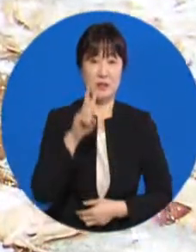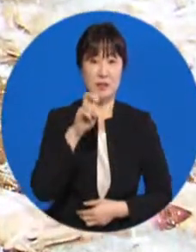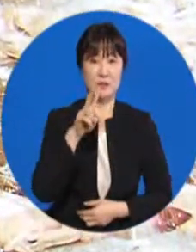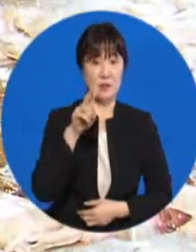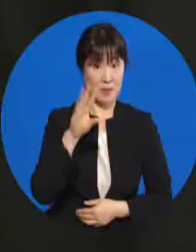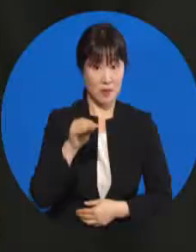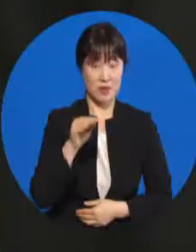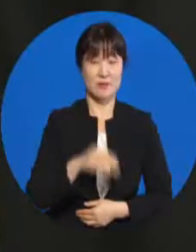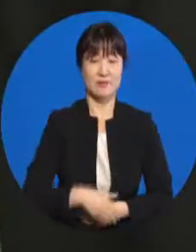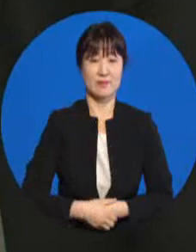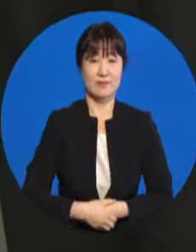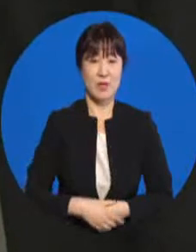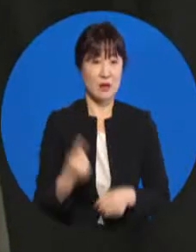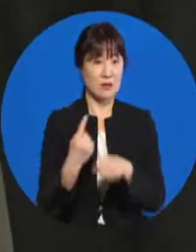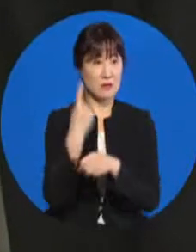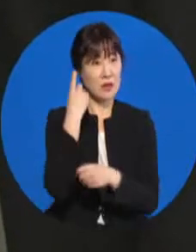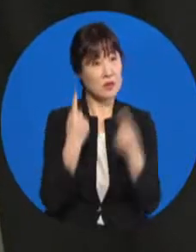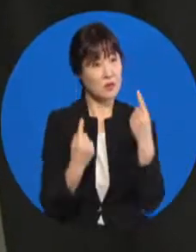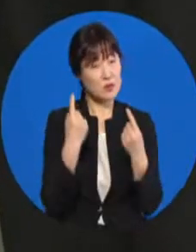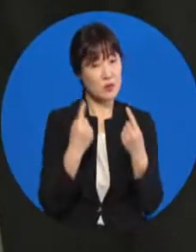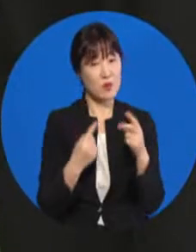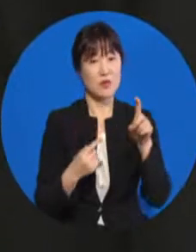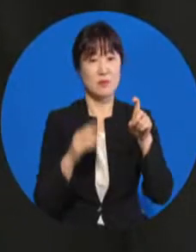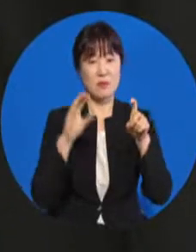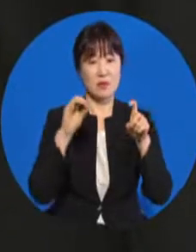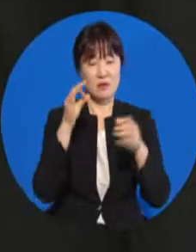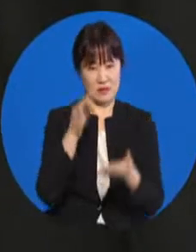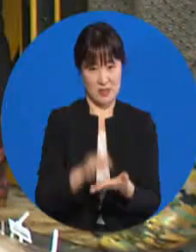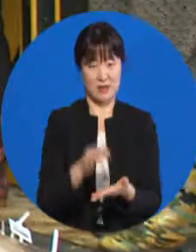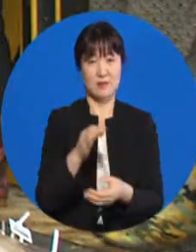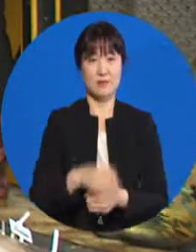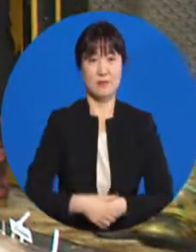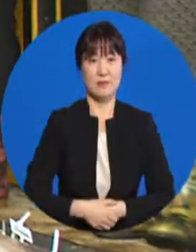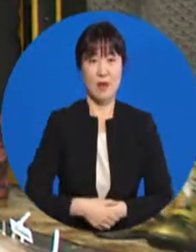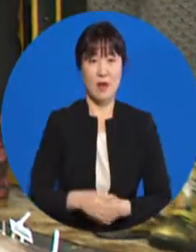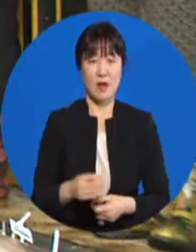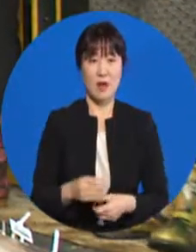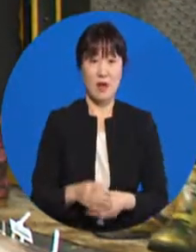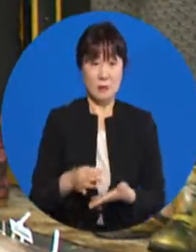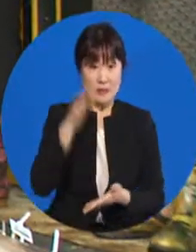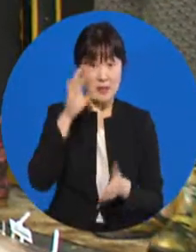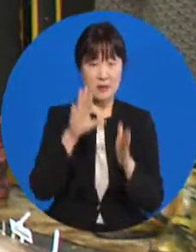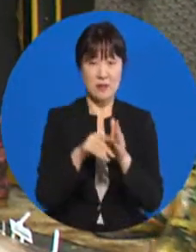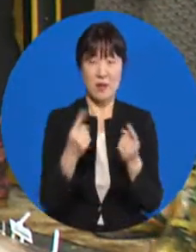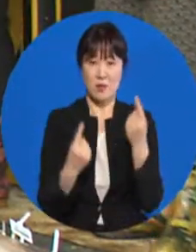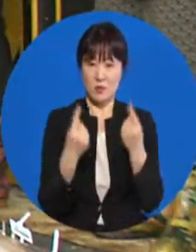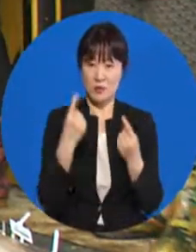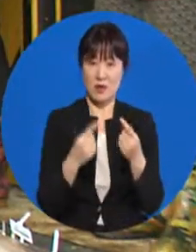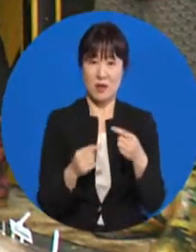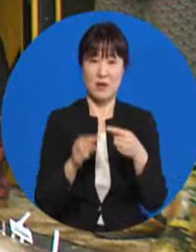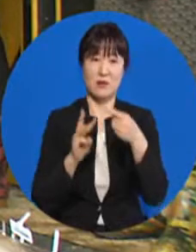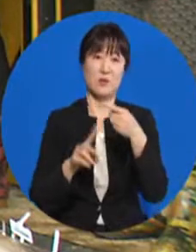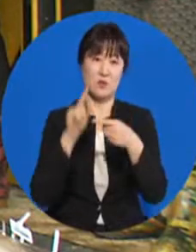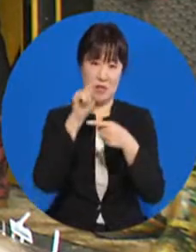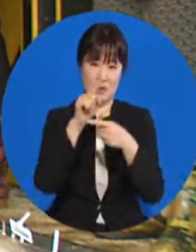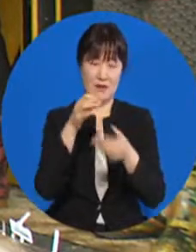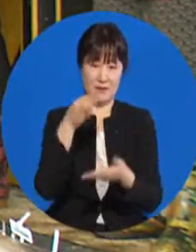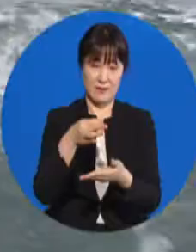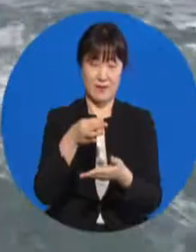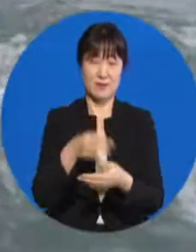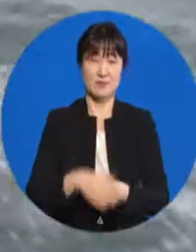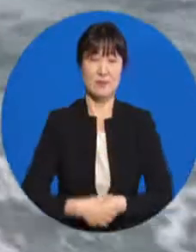22만 원 선. 지난해보다 10만 원가량이 싸졌고 비쌀 때에 비해서는 3분의 1 이하 가격으로